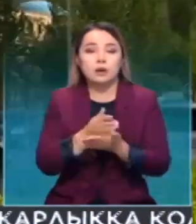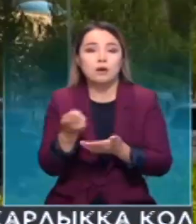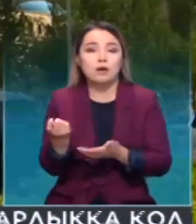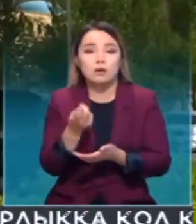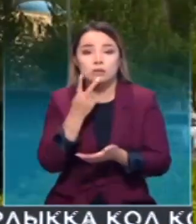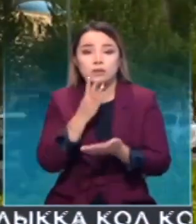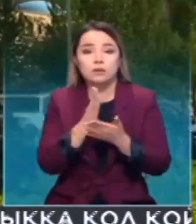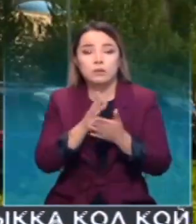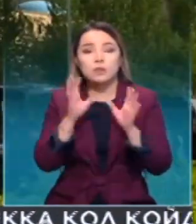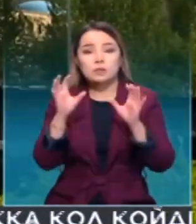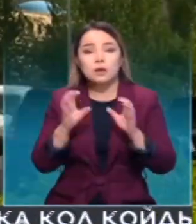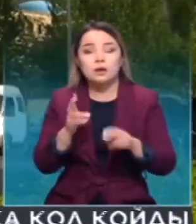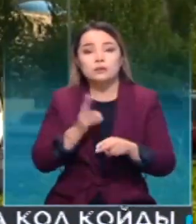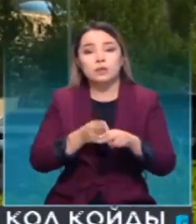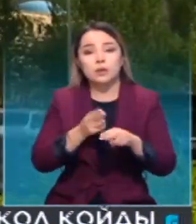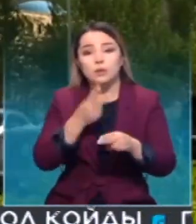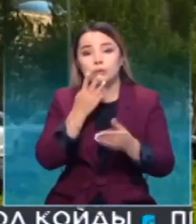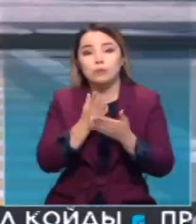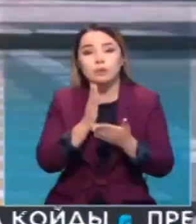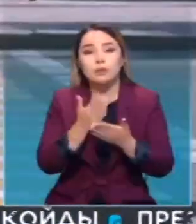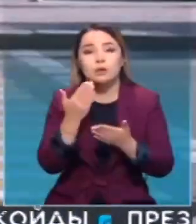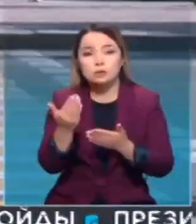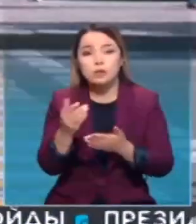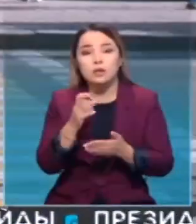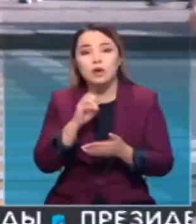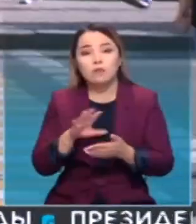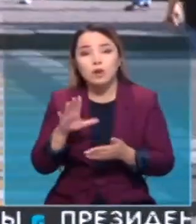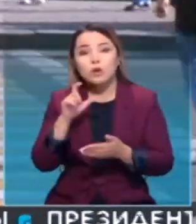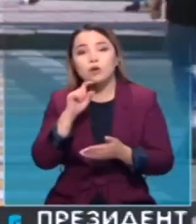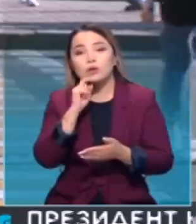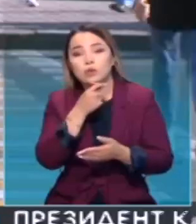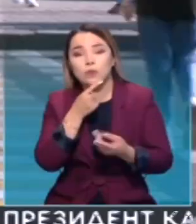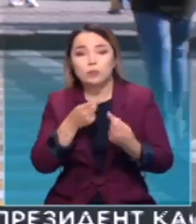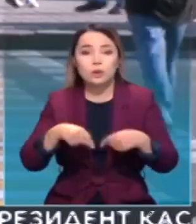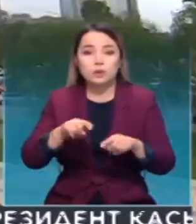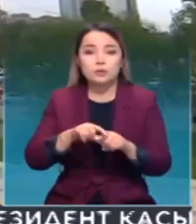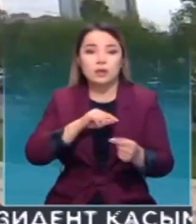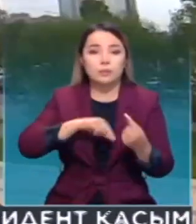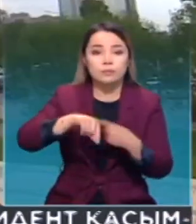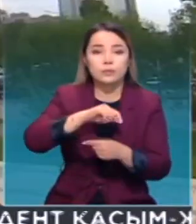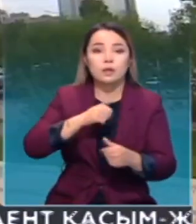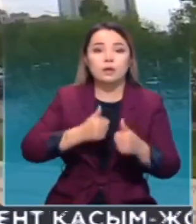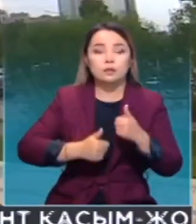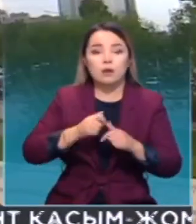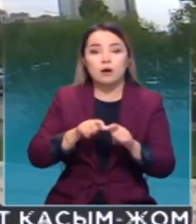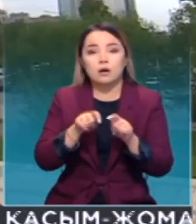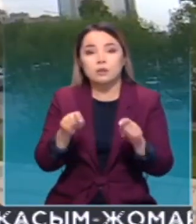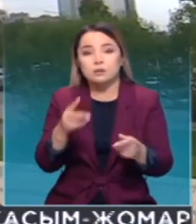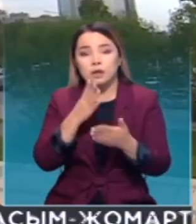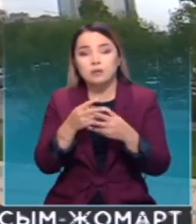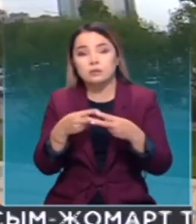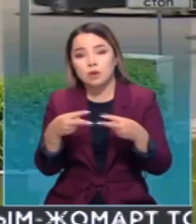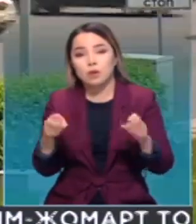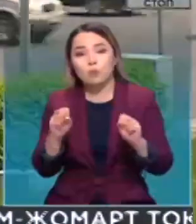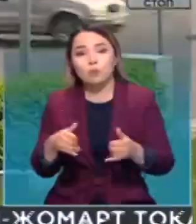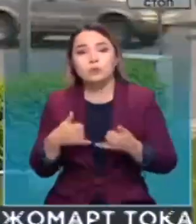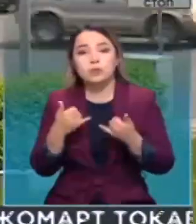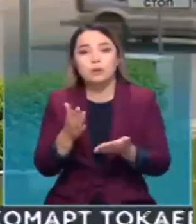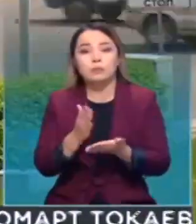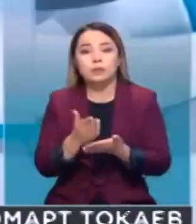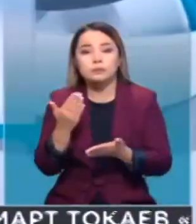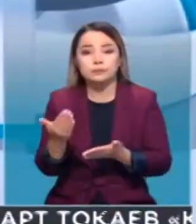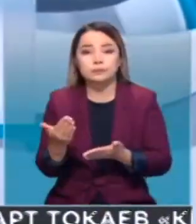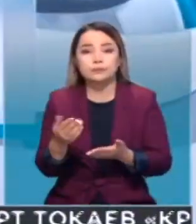заң аясында кедергілер жойылды. Еуразиялық экономикалық одаққа мүше елдердің кәсіпкерлеріне тендер ашық. Әрі теңдей мүмкіндік беріліп